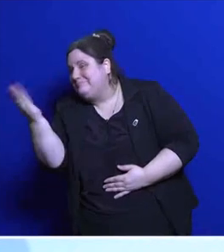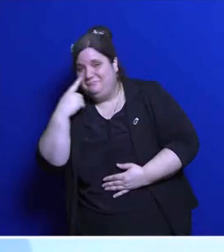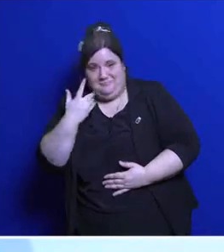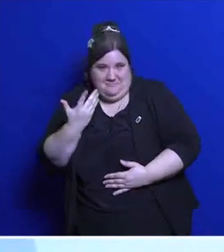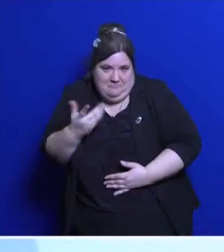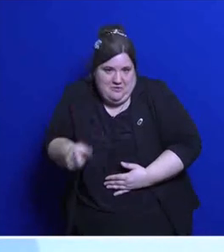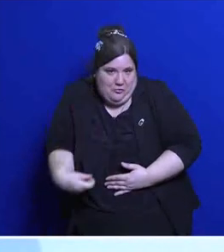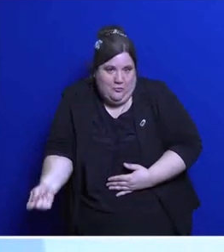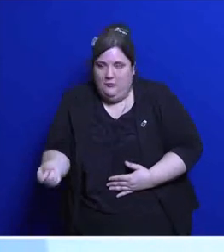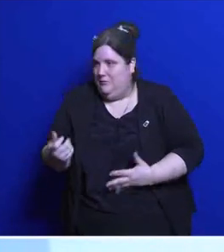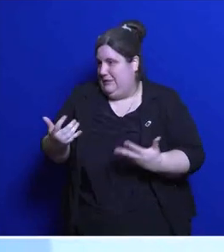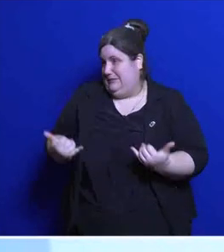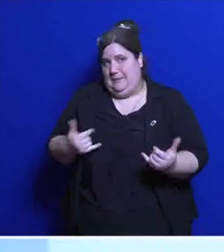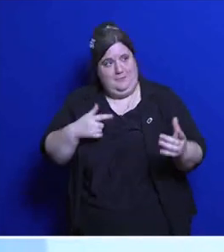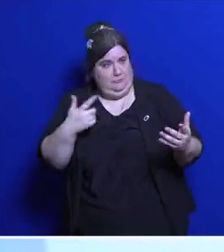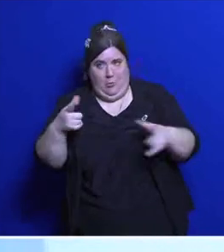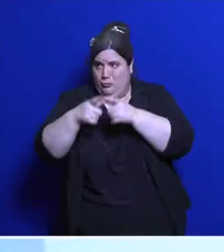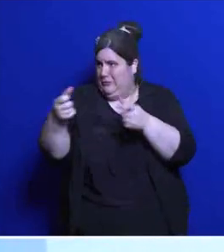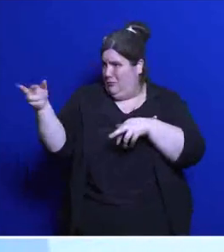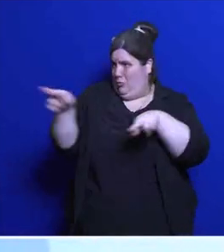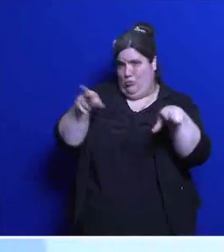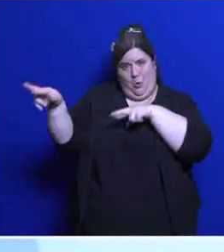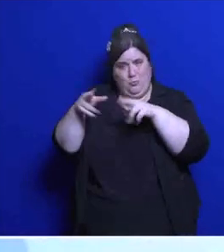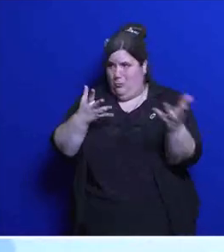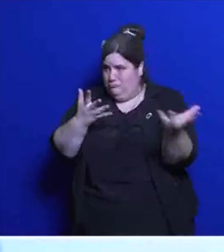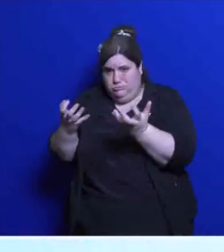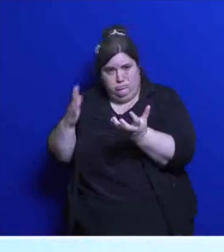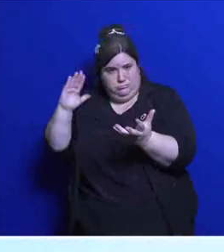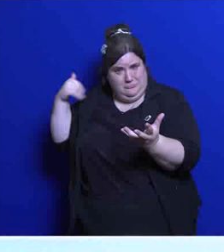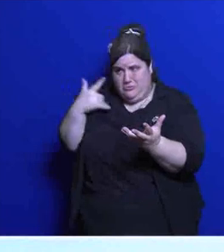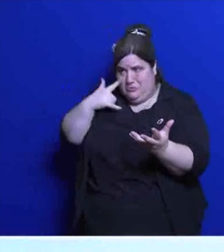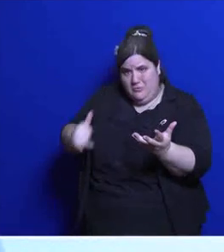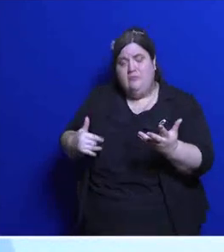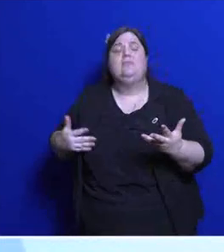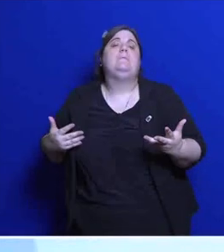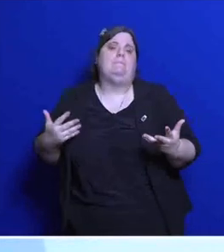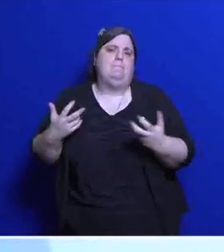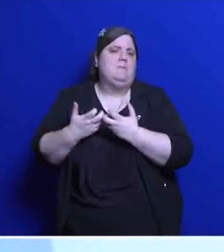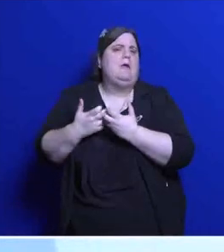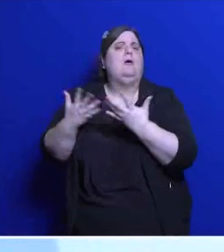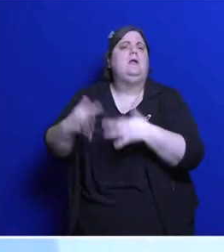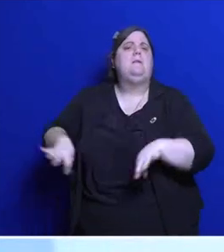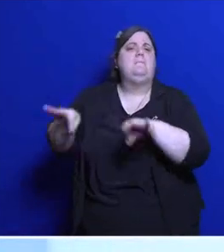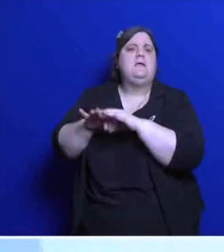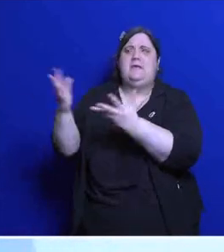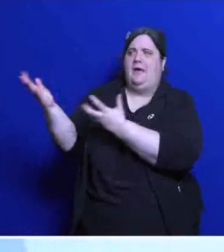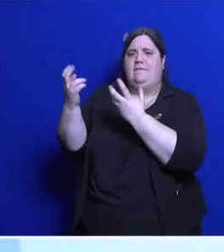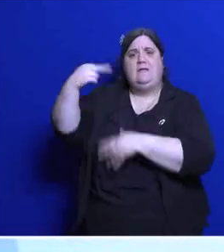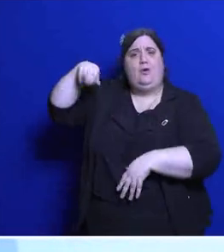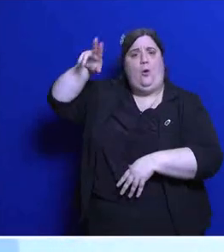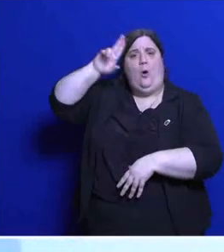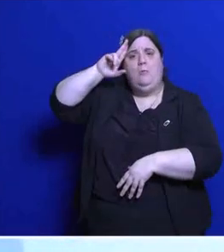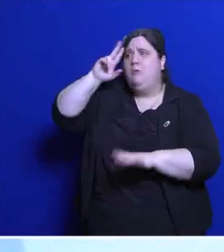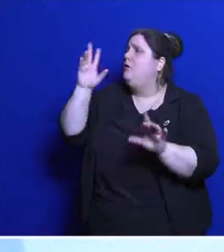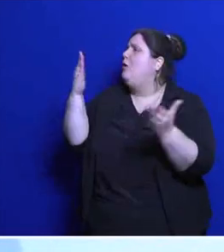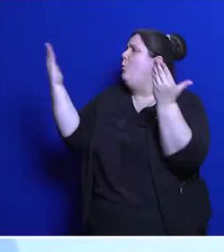été aussi attractive. Pour la quatrième année consécutive, nous sommes premiers au classement Ernst & Young des pays les plus attractifs d'Europe. Et comme vous le